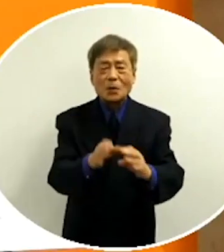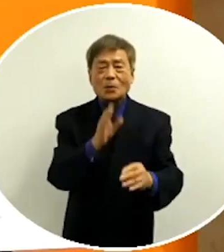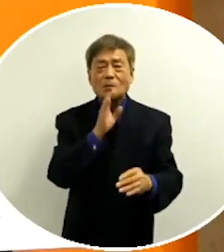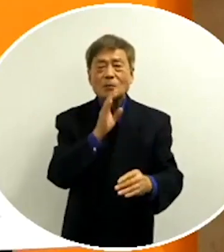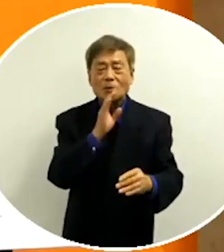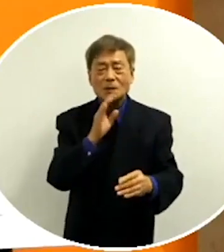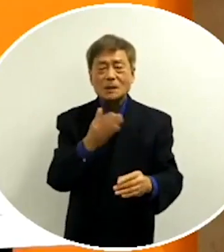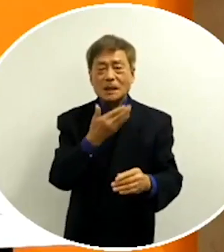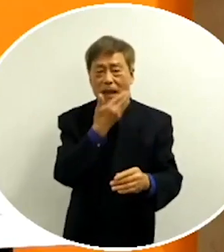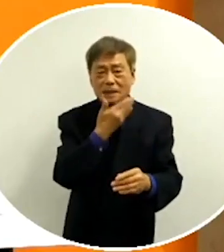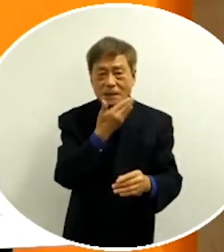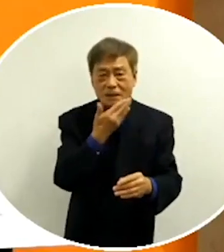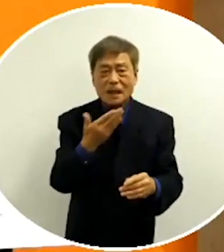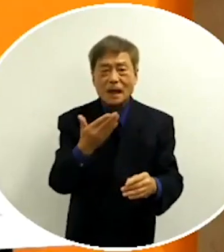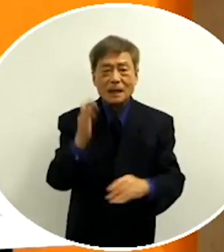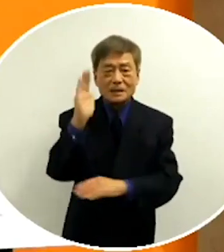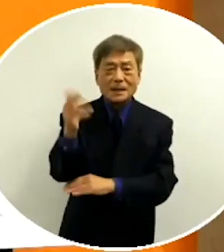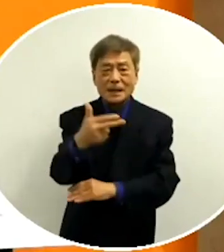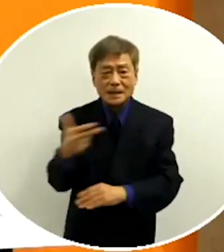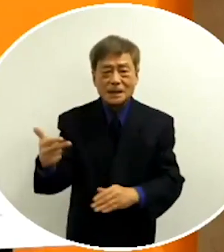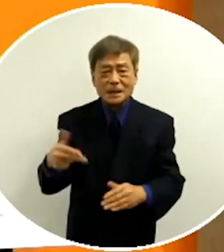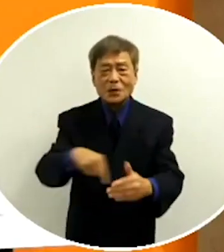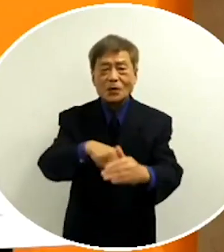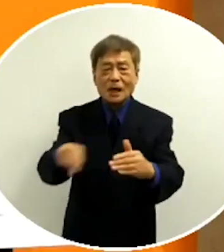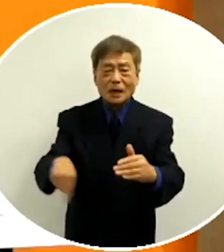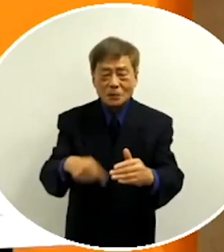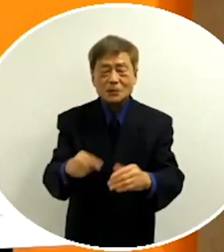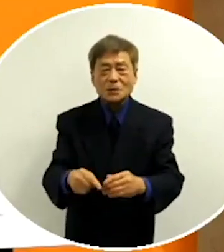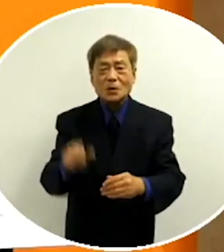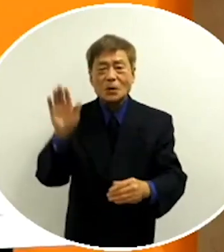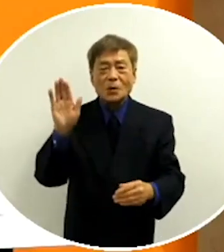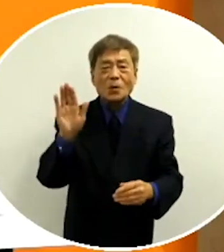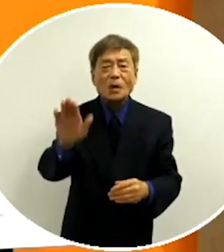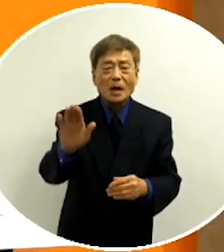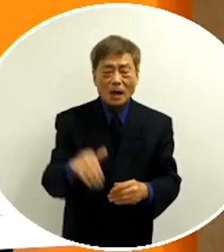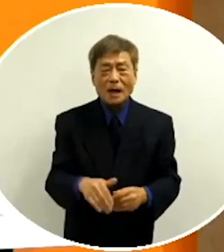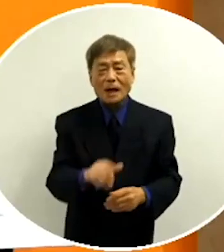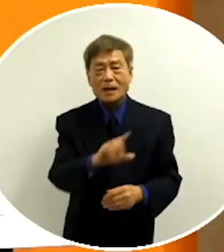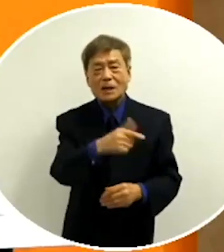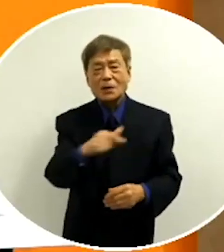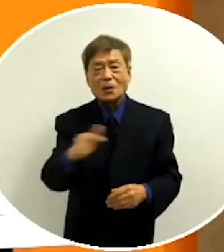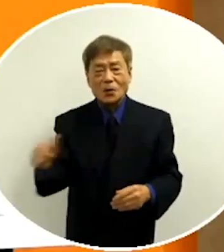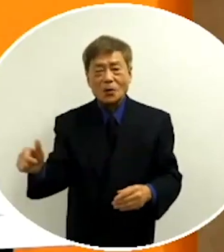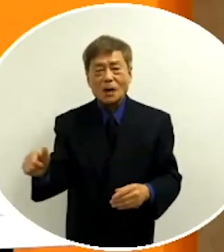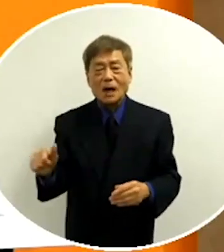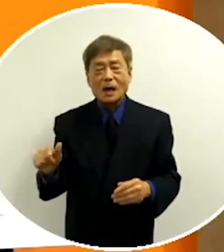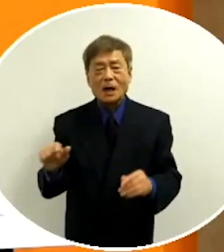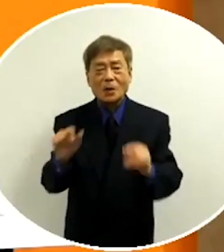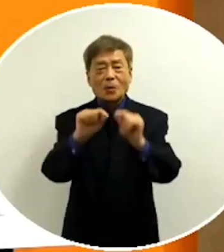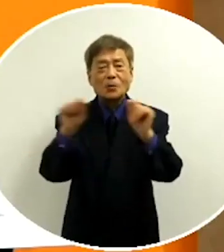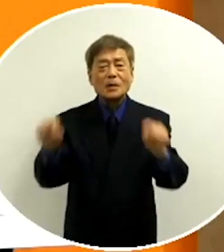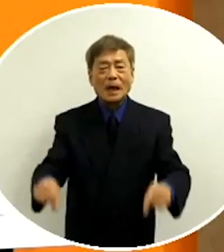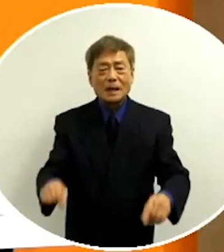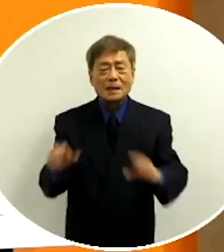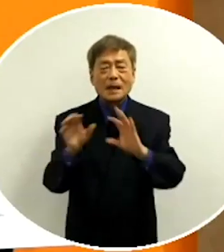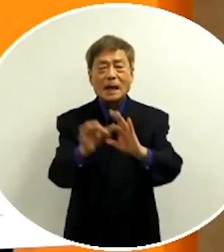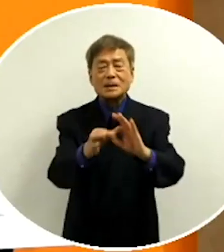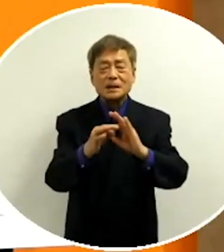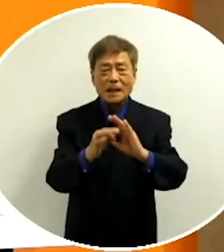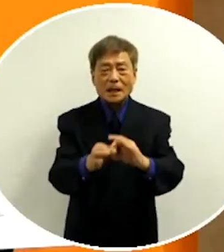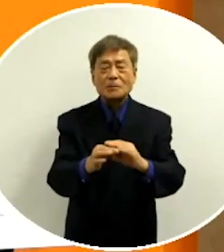政党でありたいそしてこれからコロナに限らずですがやっぱり